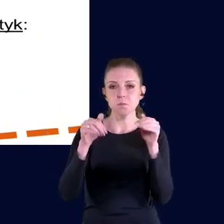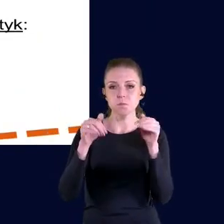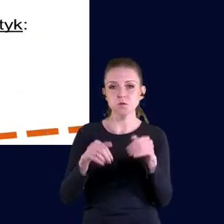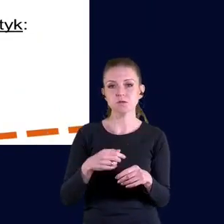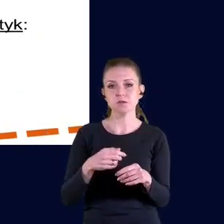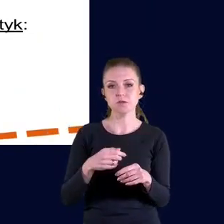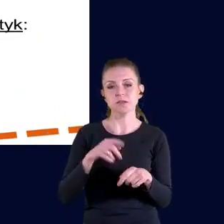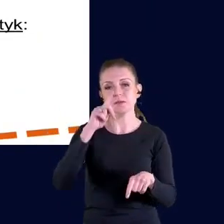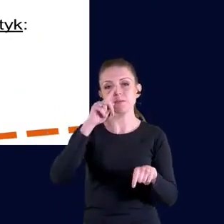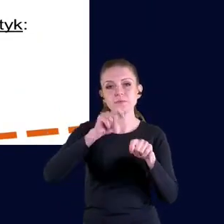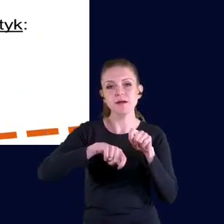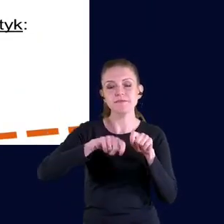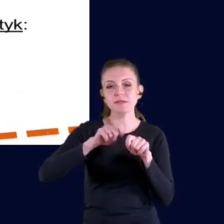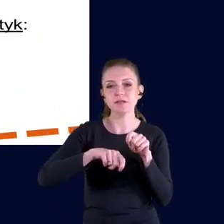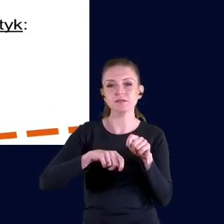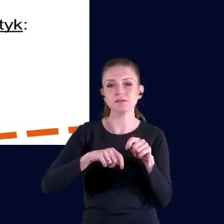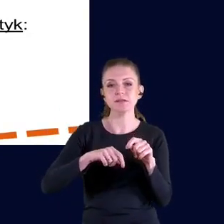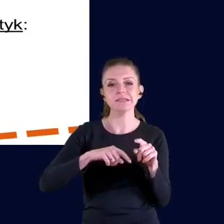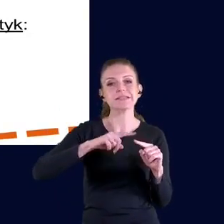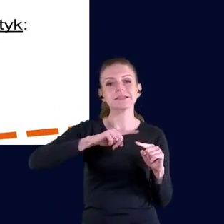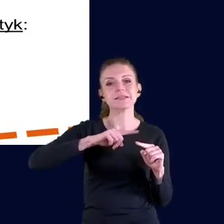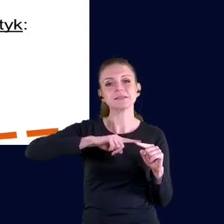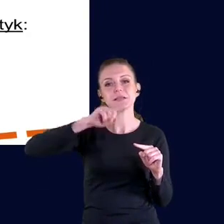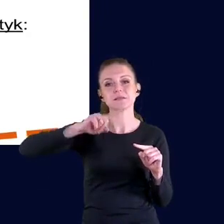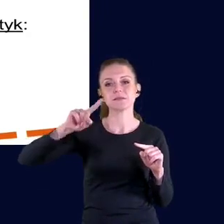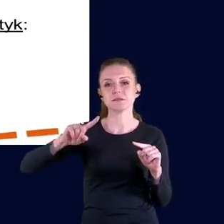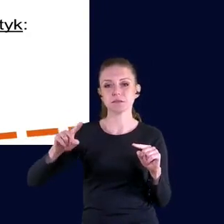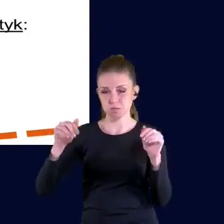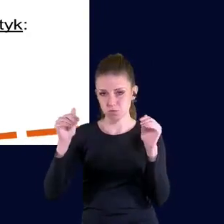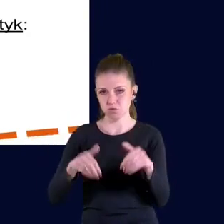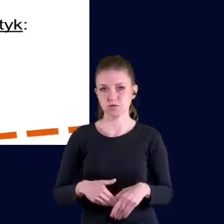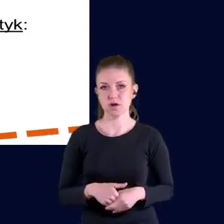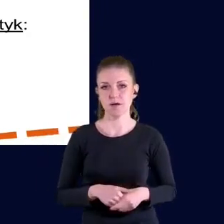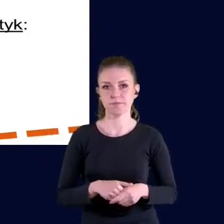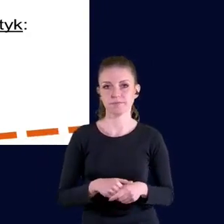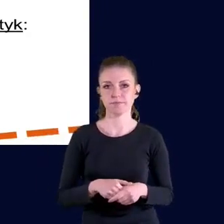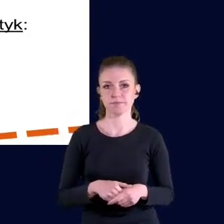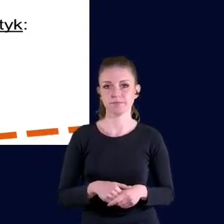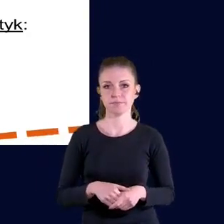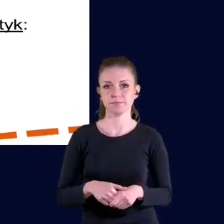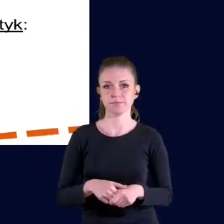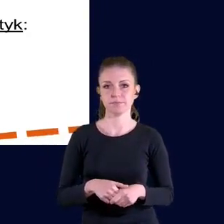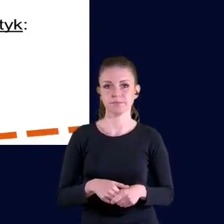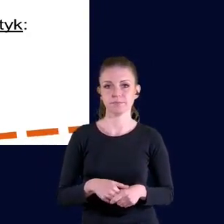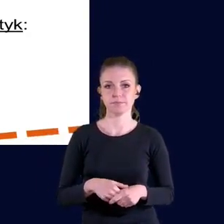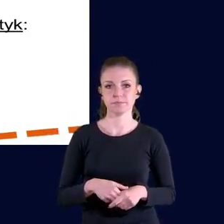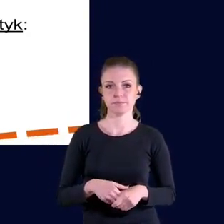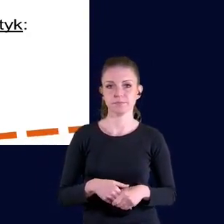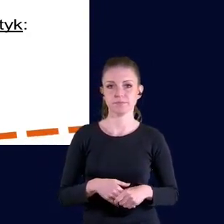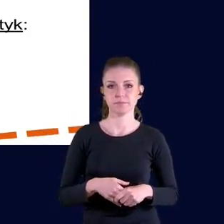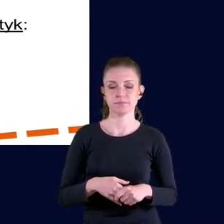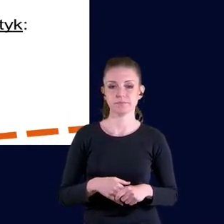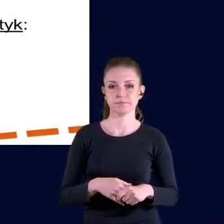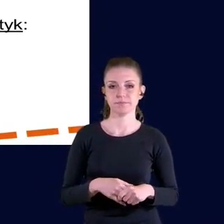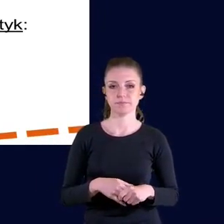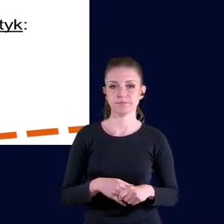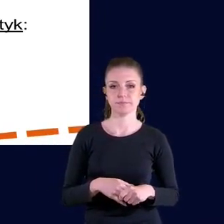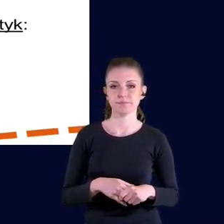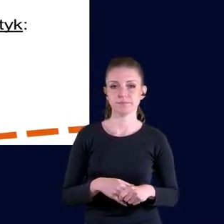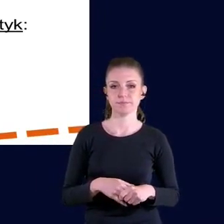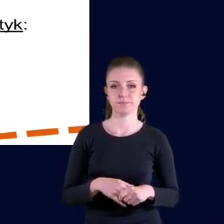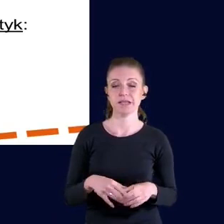są dostępne jedynie dla champaign profil osób indywidualnych nie